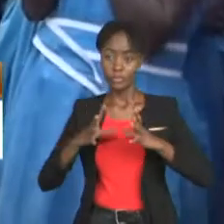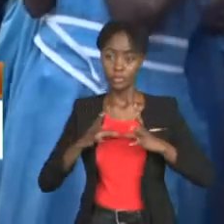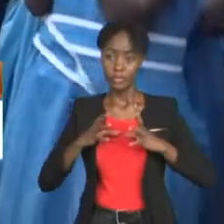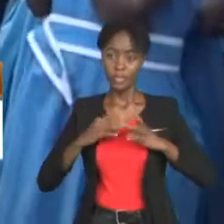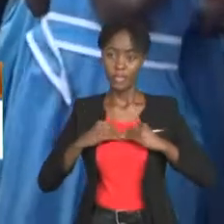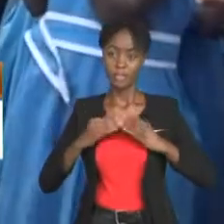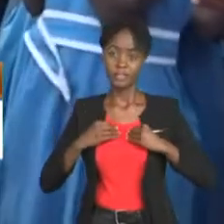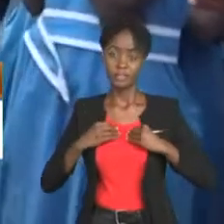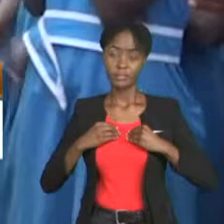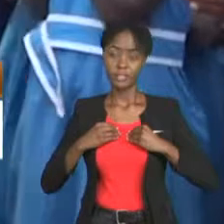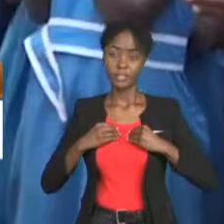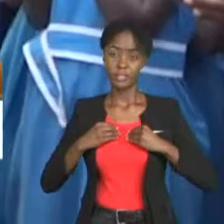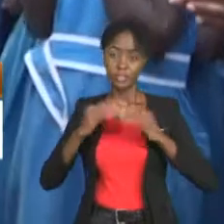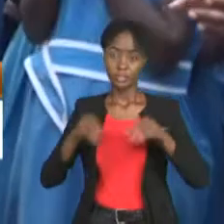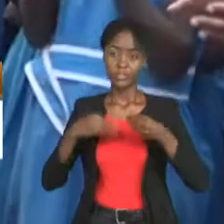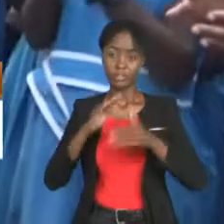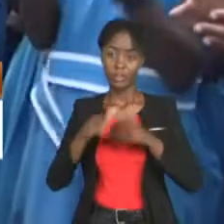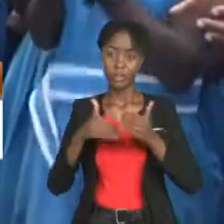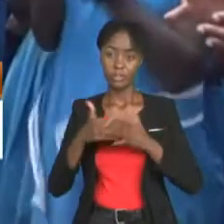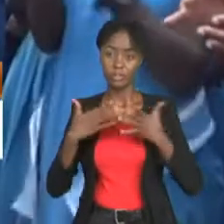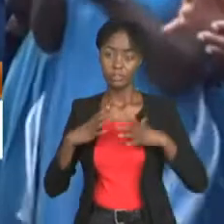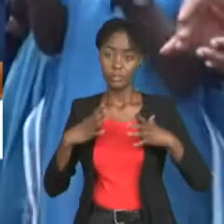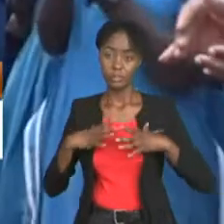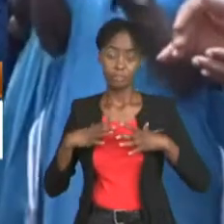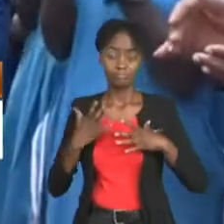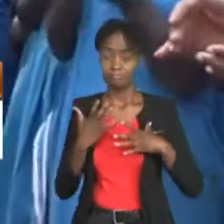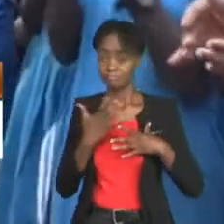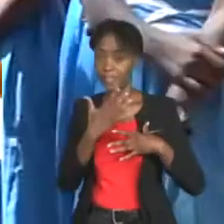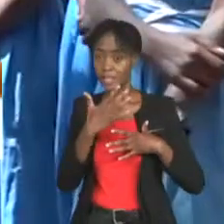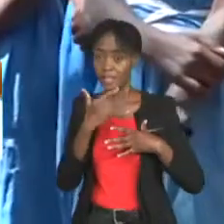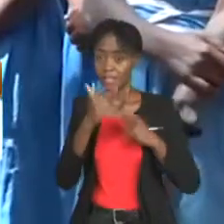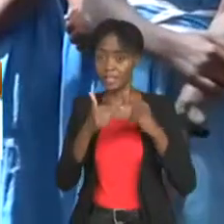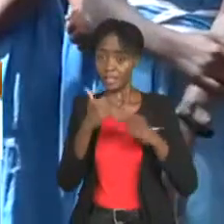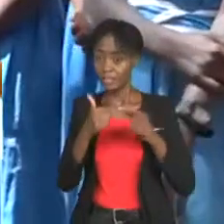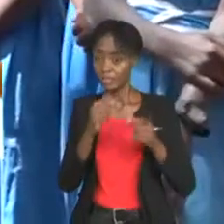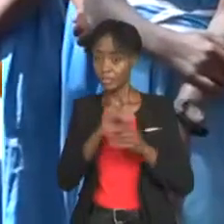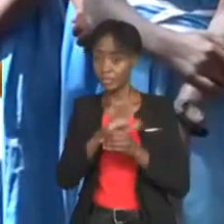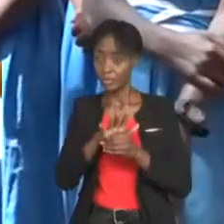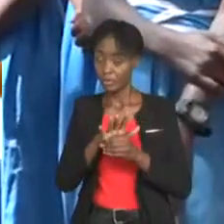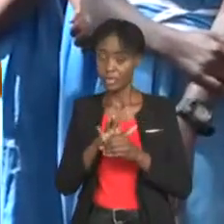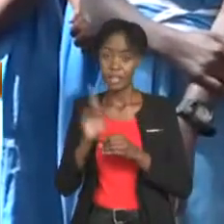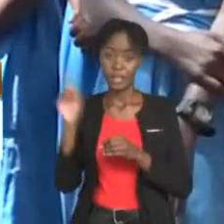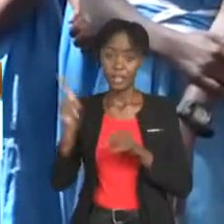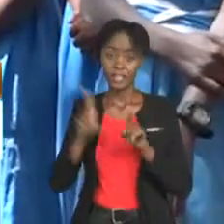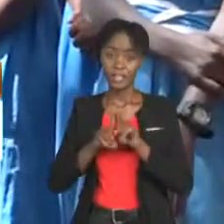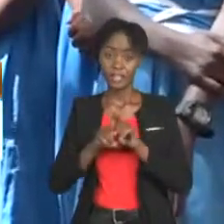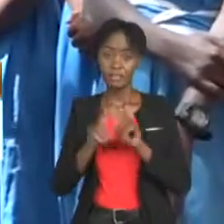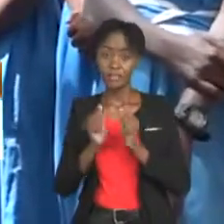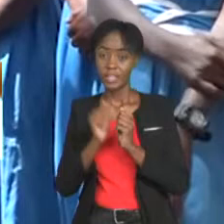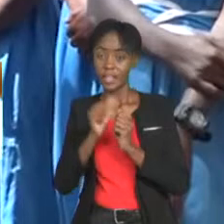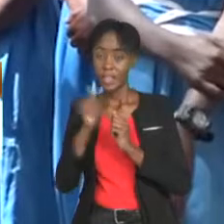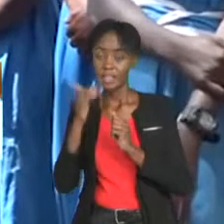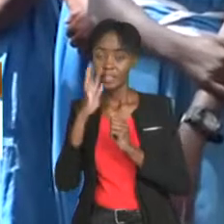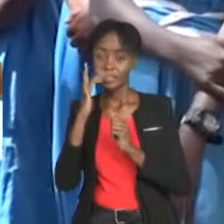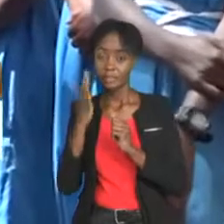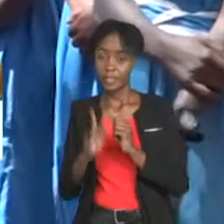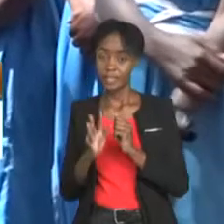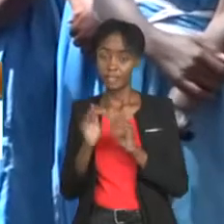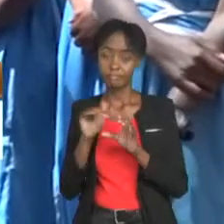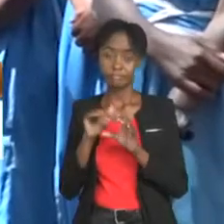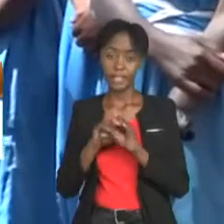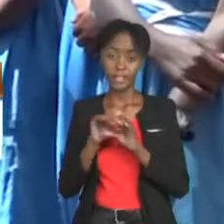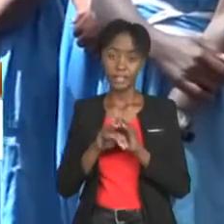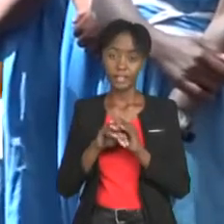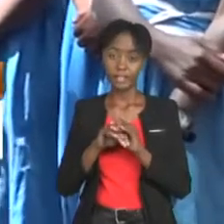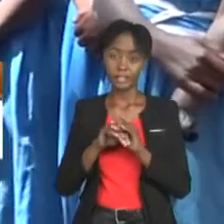elimu kukabiliana na janga hilo. Gavana huyo aliambatana na kamishna wa kaunti ya Siaya, Michael Oletialal. Harriet Chimea, Switch, Adhuhuri.